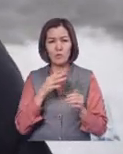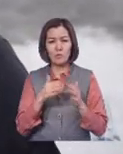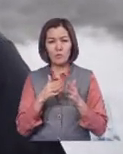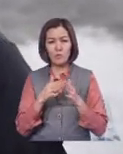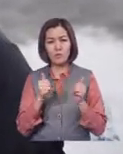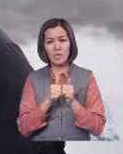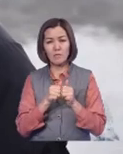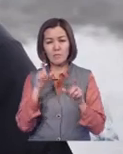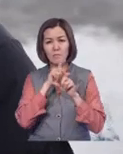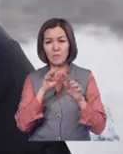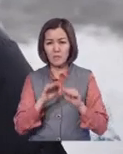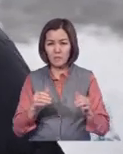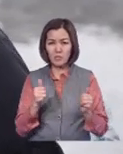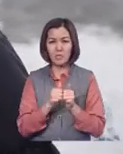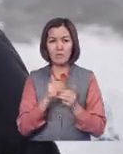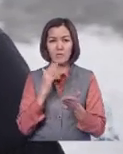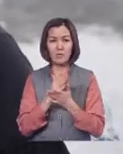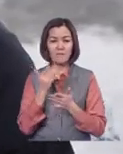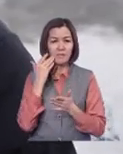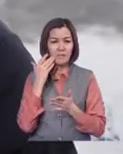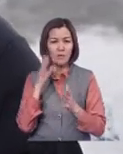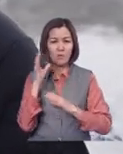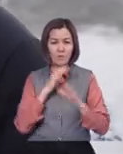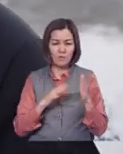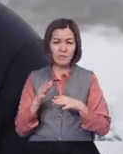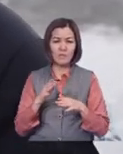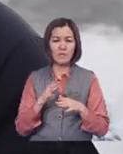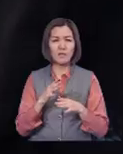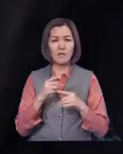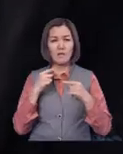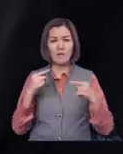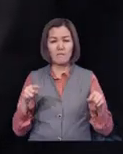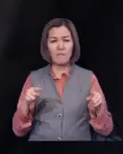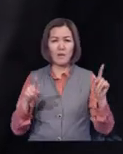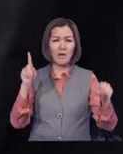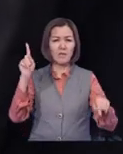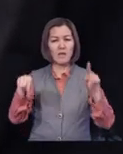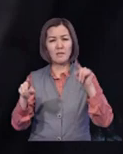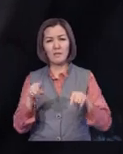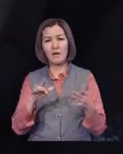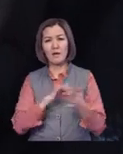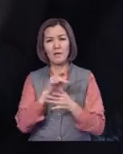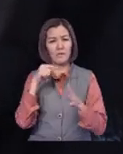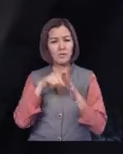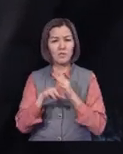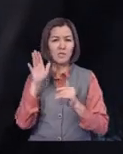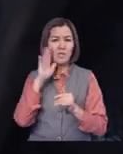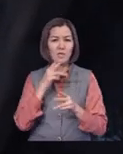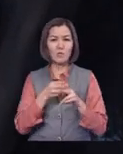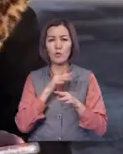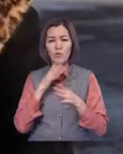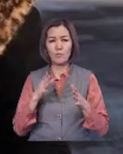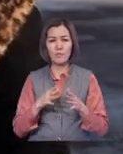емес, мектептің жанында болсын, университет жаңа жоғары оқу орнының жанында жаңа қабаған иттер өте көбейіп келатыр жылдан